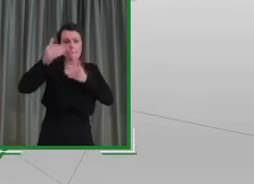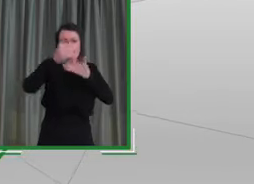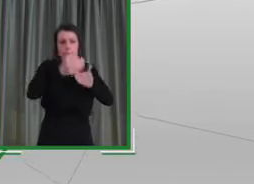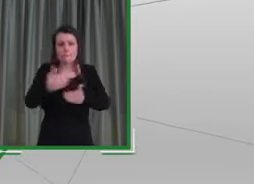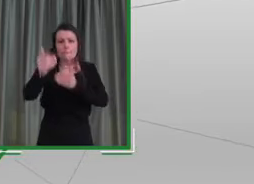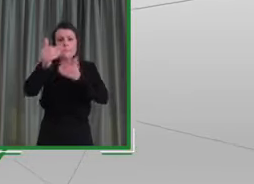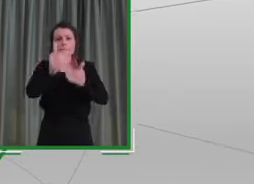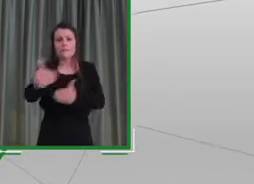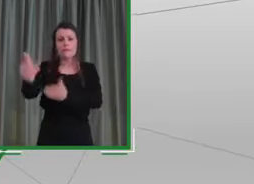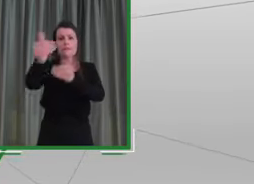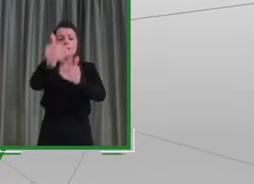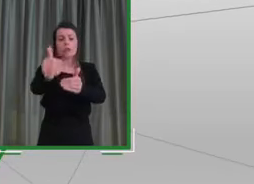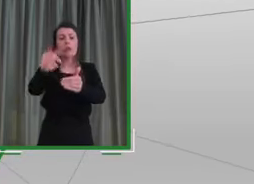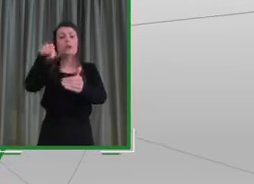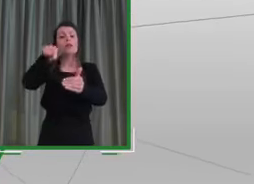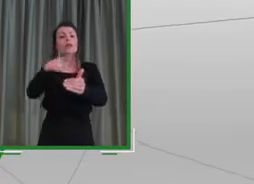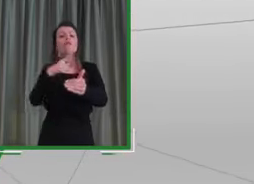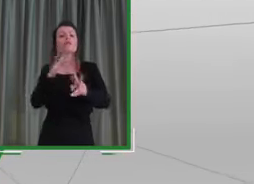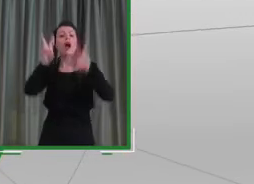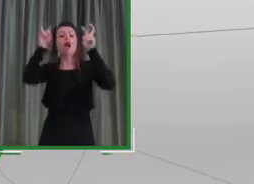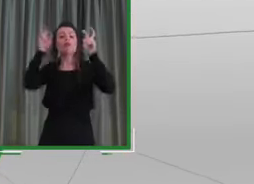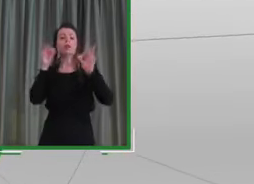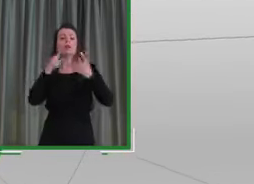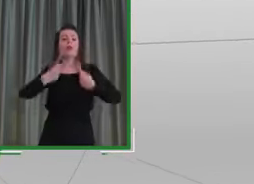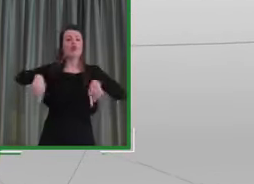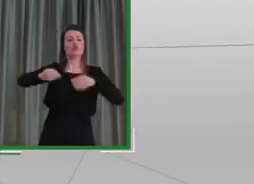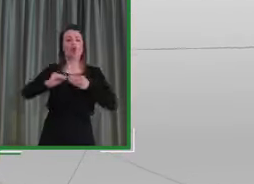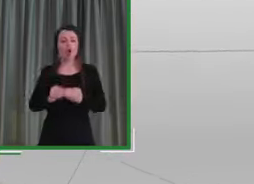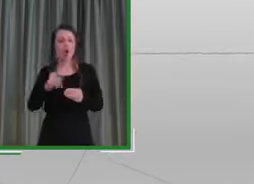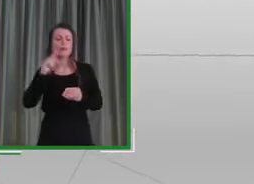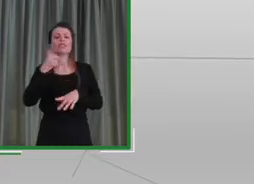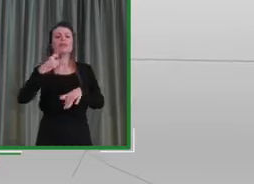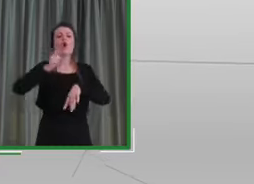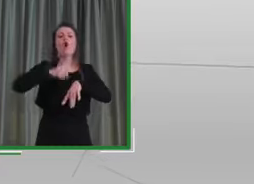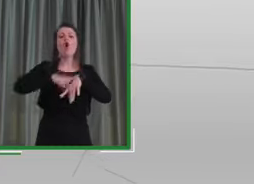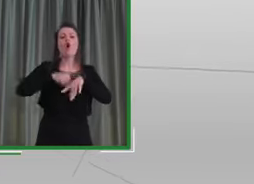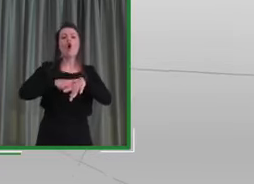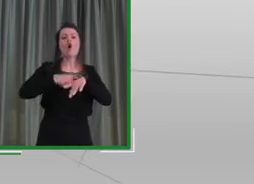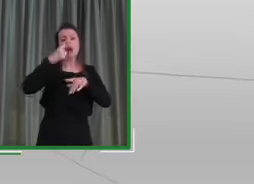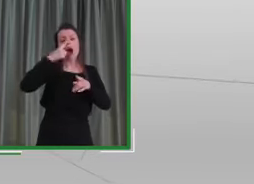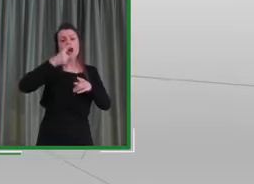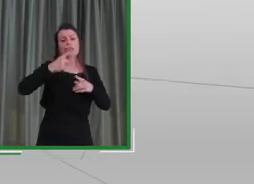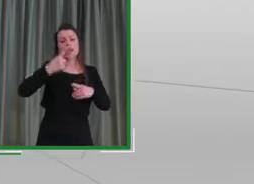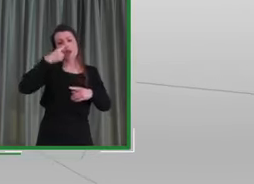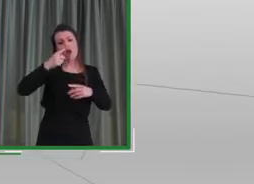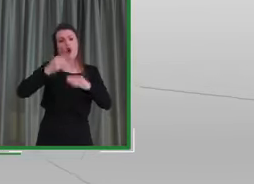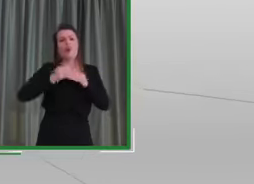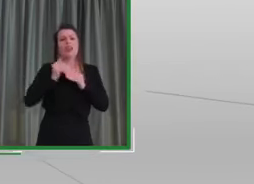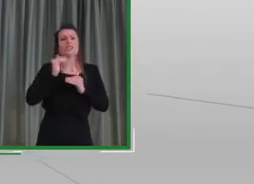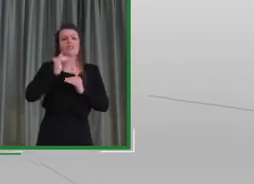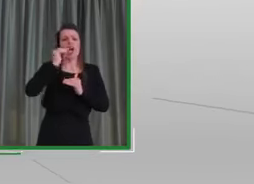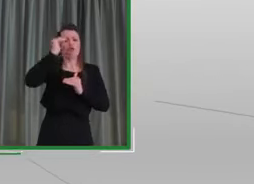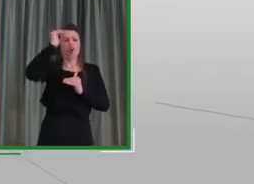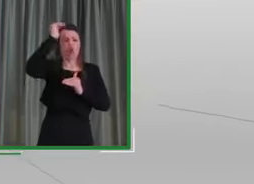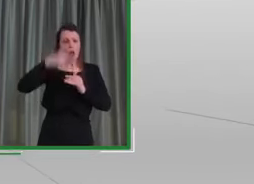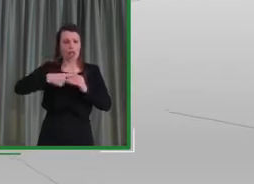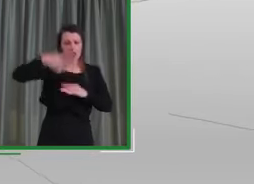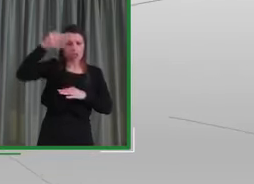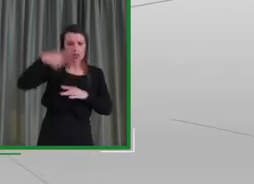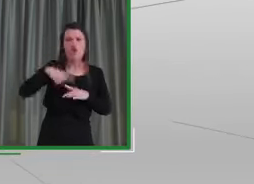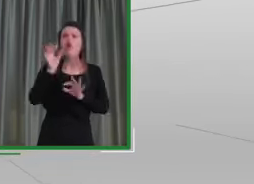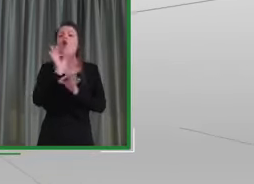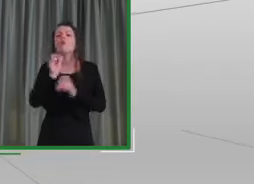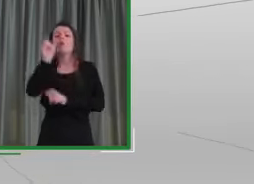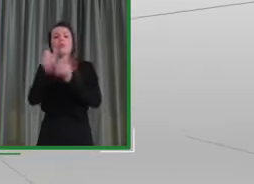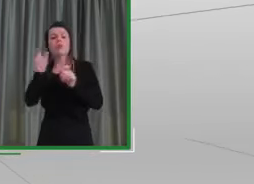se dobbiamo avere gli orari scaglionati quanto dovremmo scaglionare le persone sui mezzi pubblici e